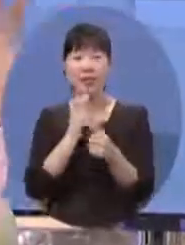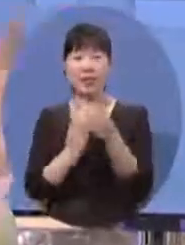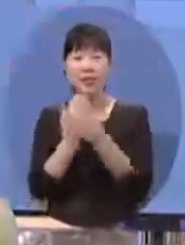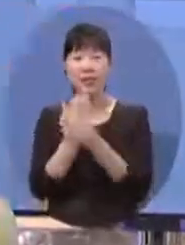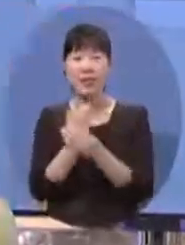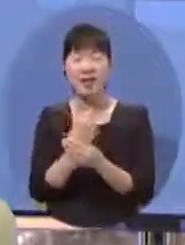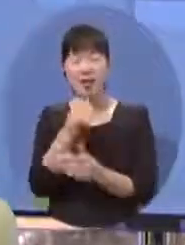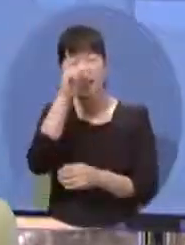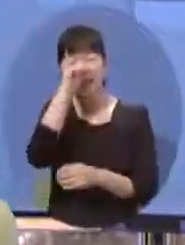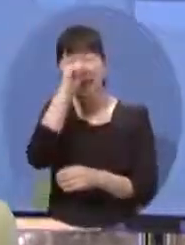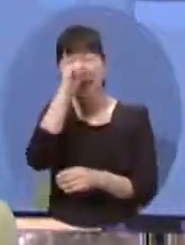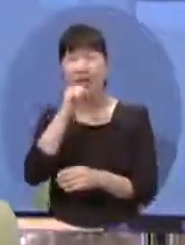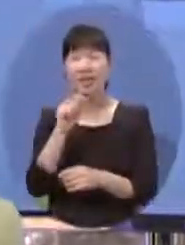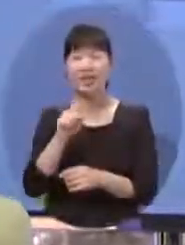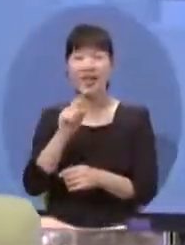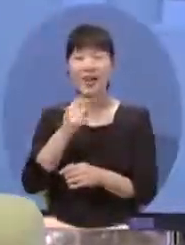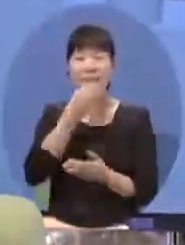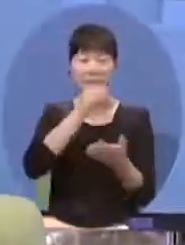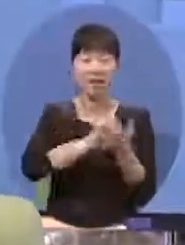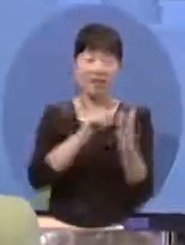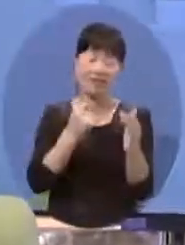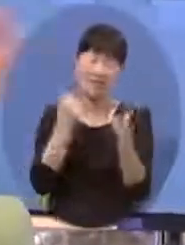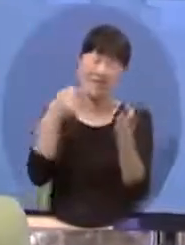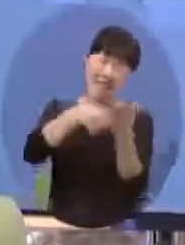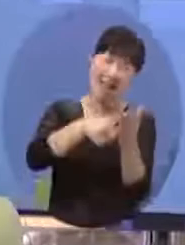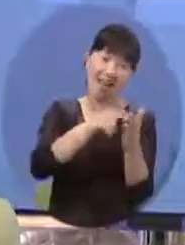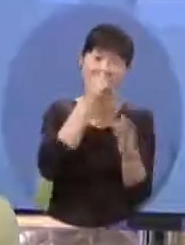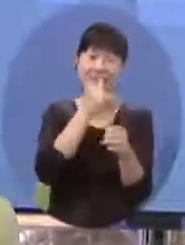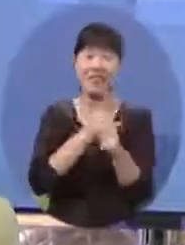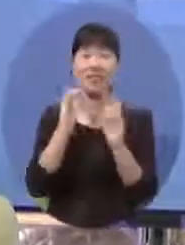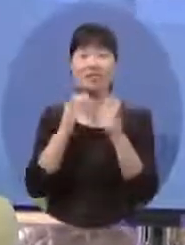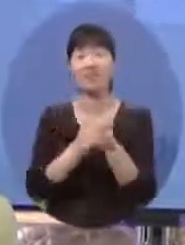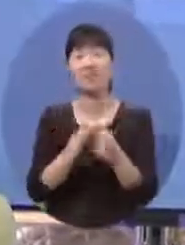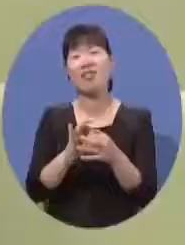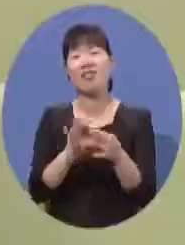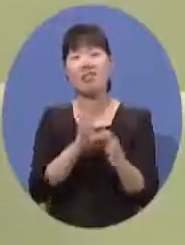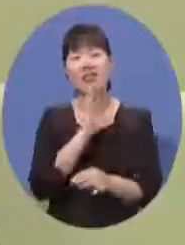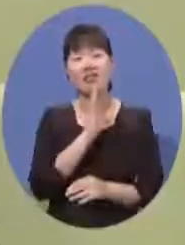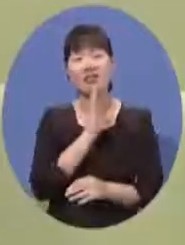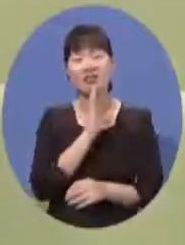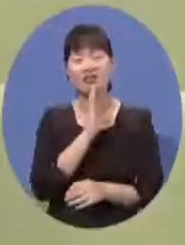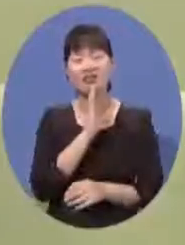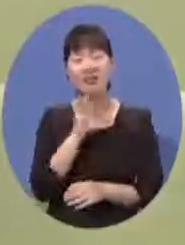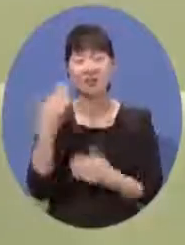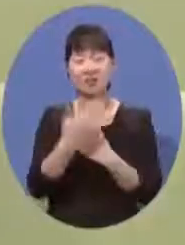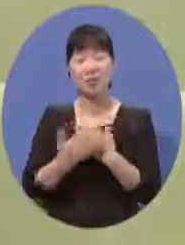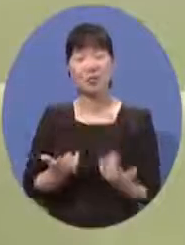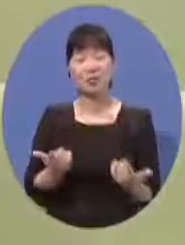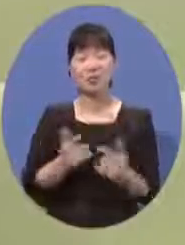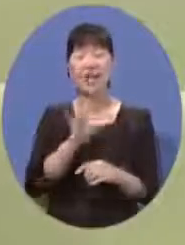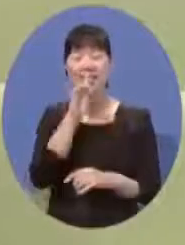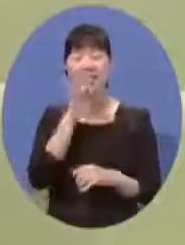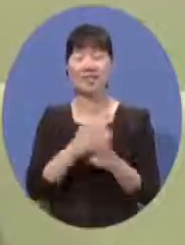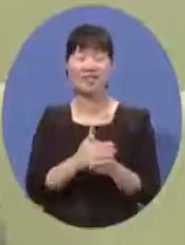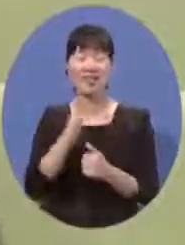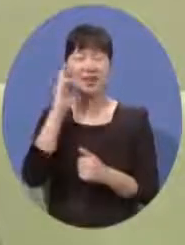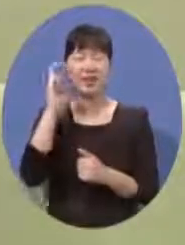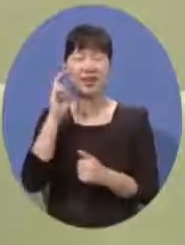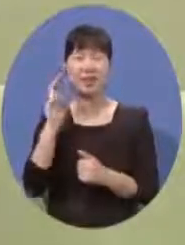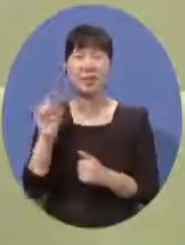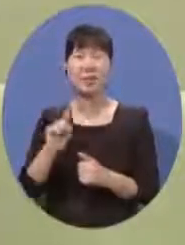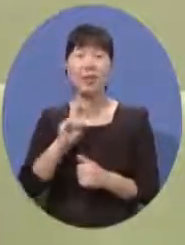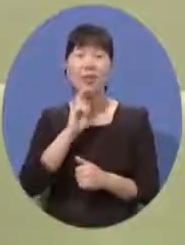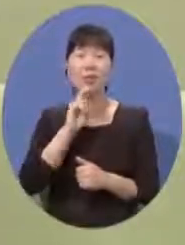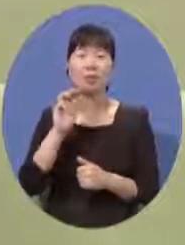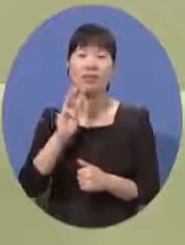좋아하다가 흥분을 해가지고 벽에다 머리를 붙여요. 그건 아직도 어리기 때문에 상관없어요. 그렇죠. 그건 이제 몸이 조절이 안 되는 거 아니에요? 충동 조절은 만